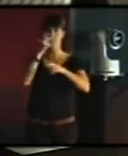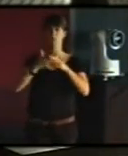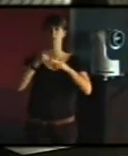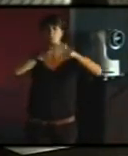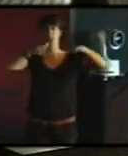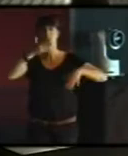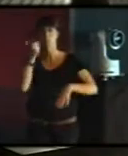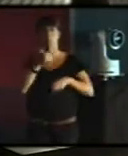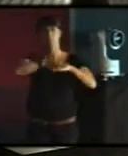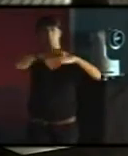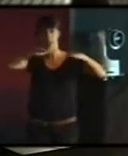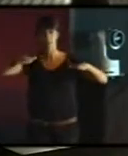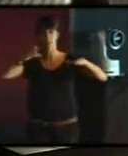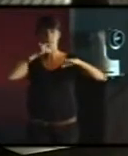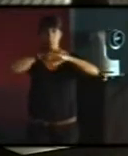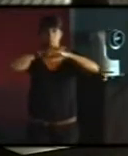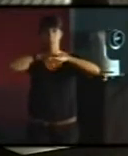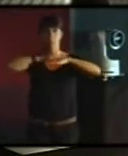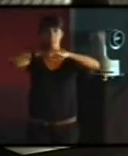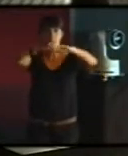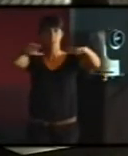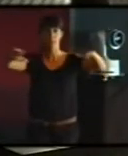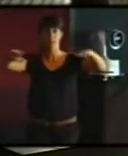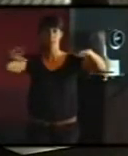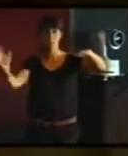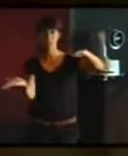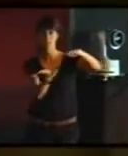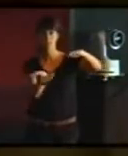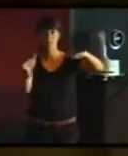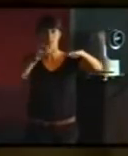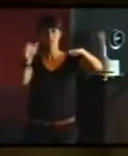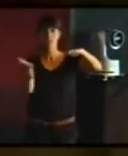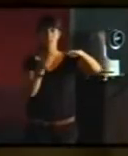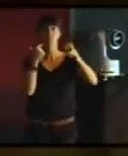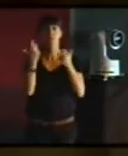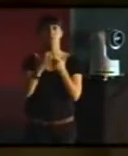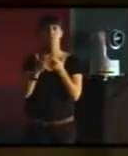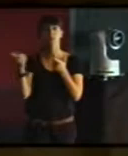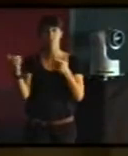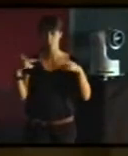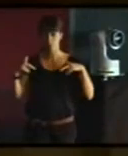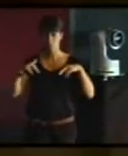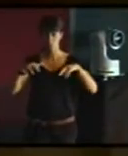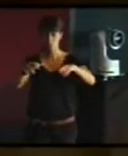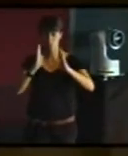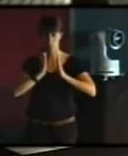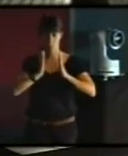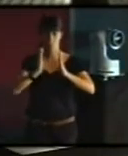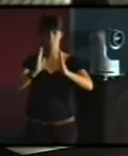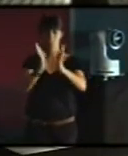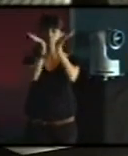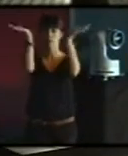extérieur. Donc c'est les cours, les passages, les lieux publics